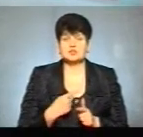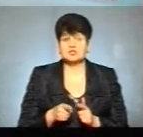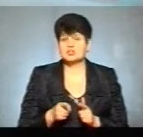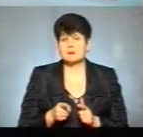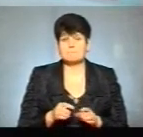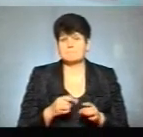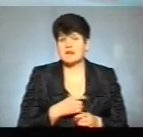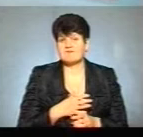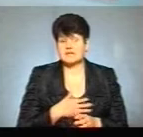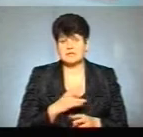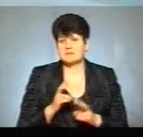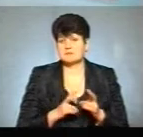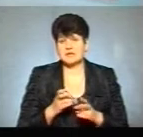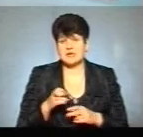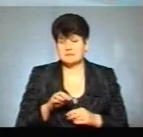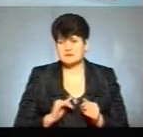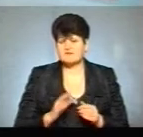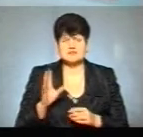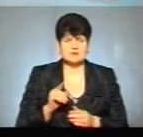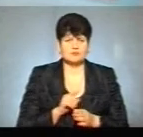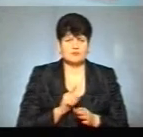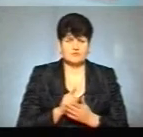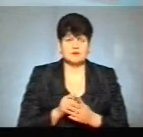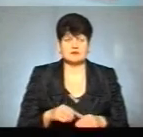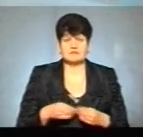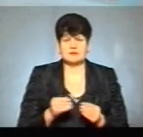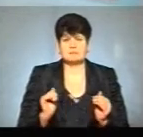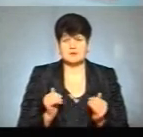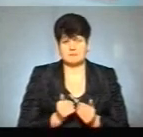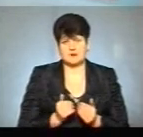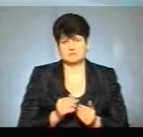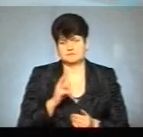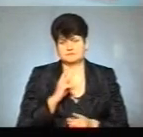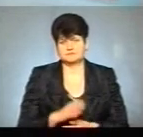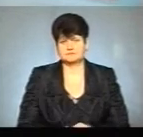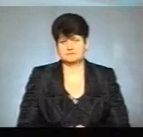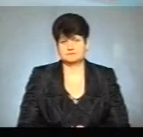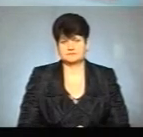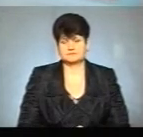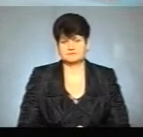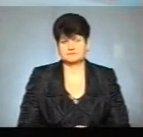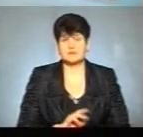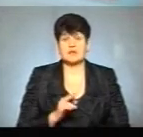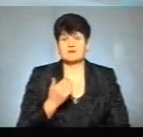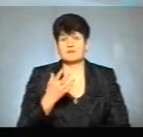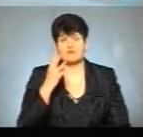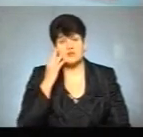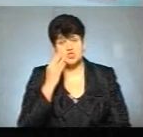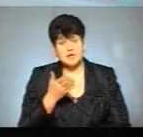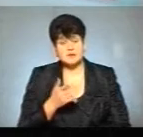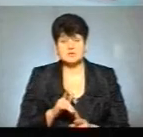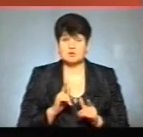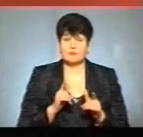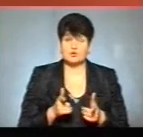підприємця, робоча сила, всі мають дотримуватись мінімальних гарантій в оплаті праці. Як ви вважаєте, чи погоджуєтеся